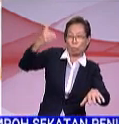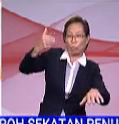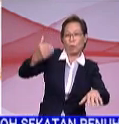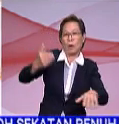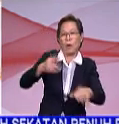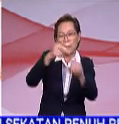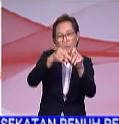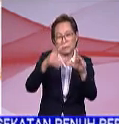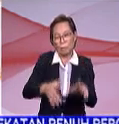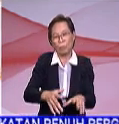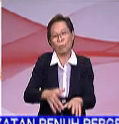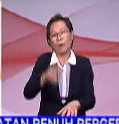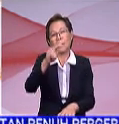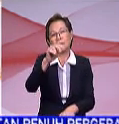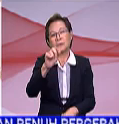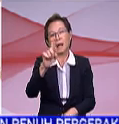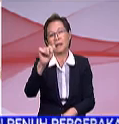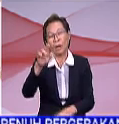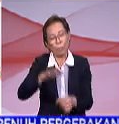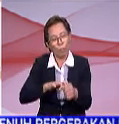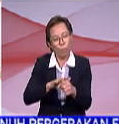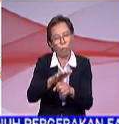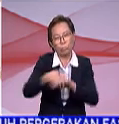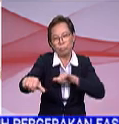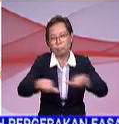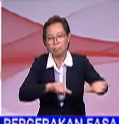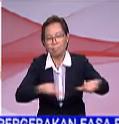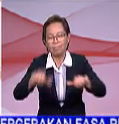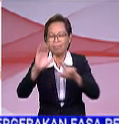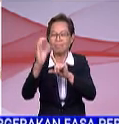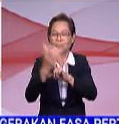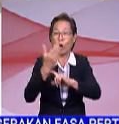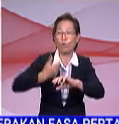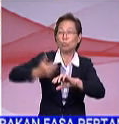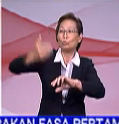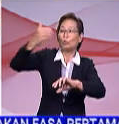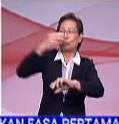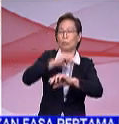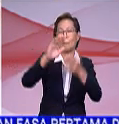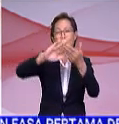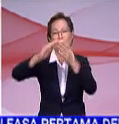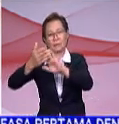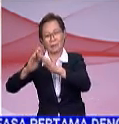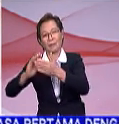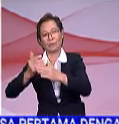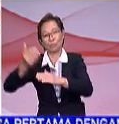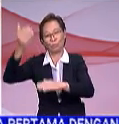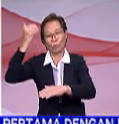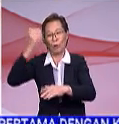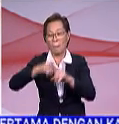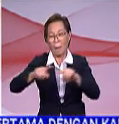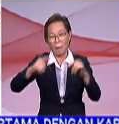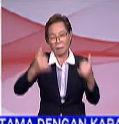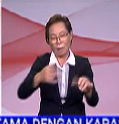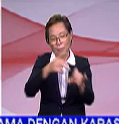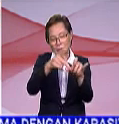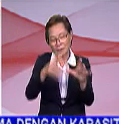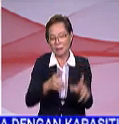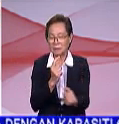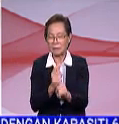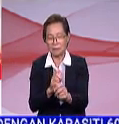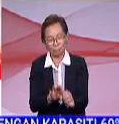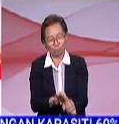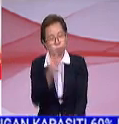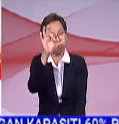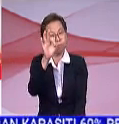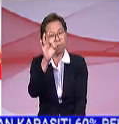harian peserta Unduk Ngadau dipenuhi dengan aktiviti kebudayaan dan kemasyarakatan. Namun, peserta tetap